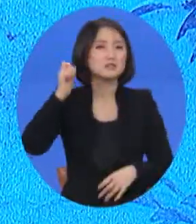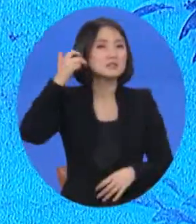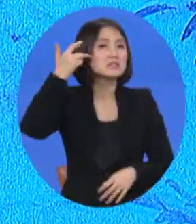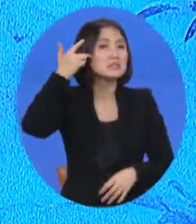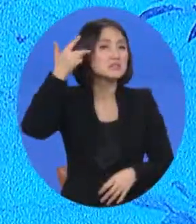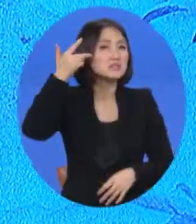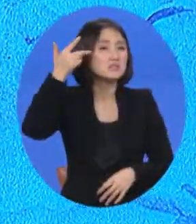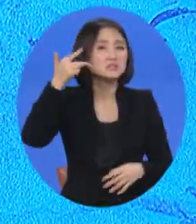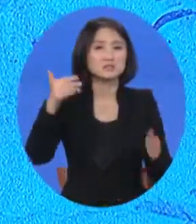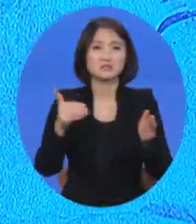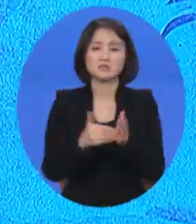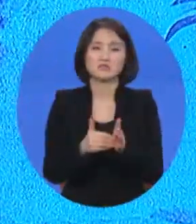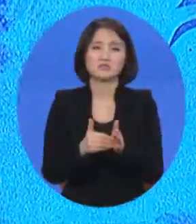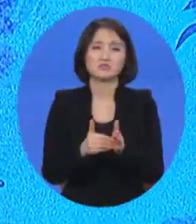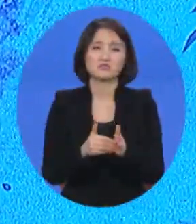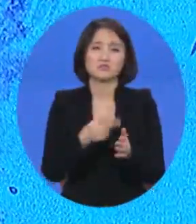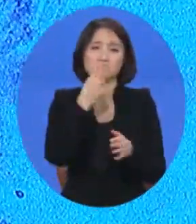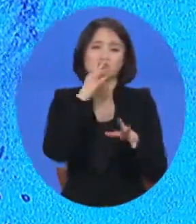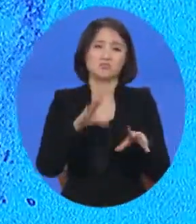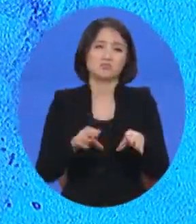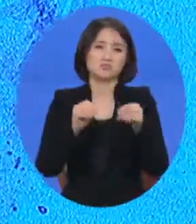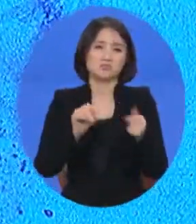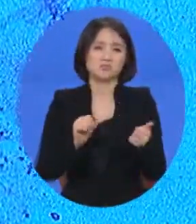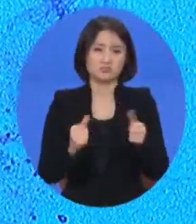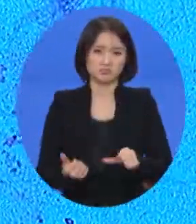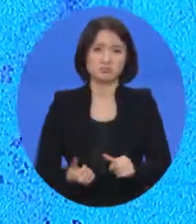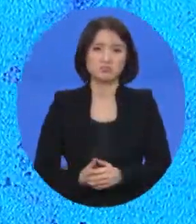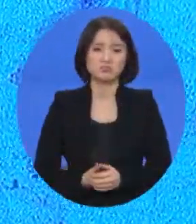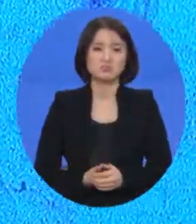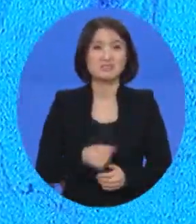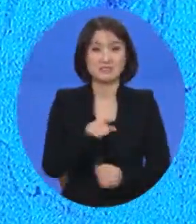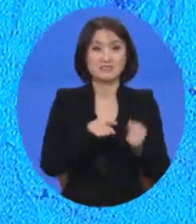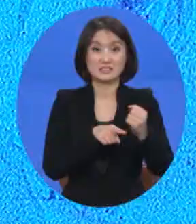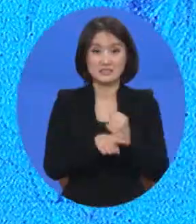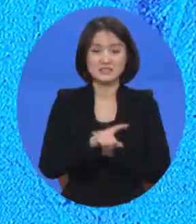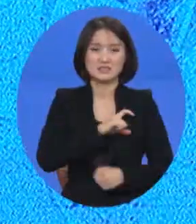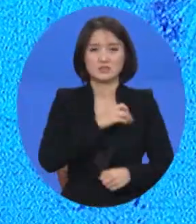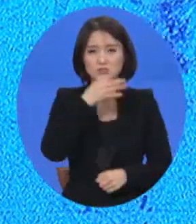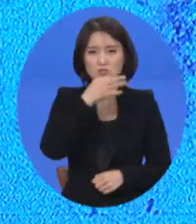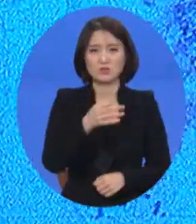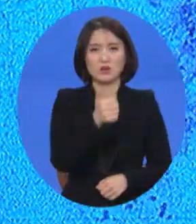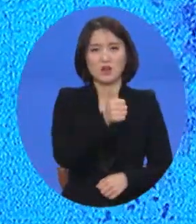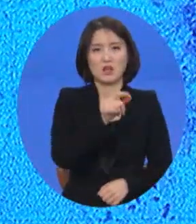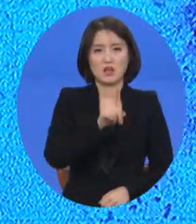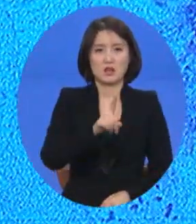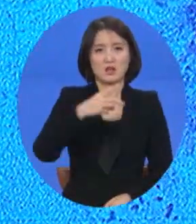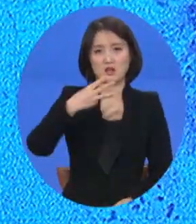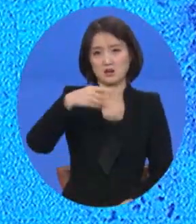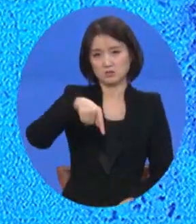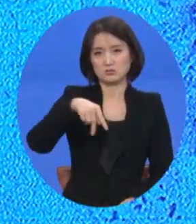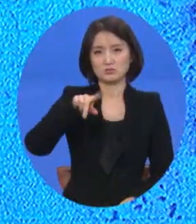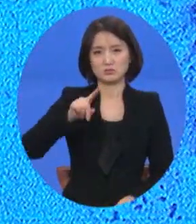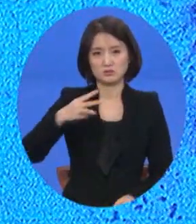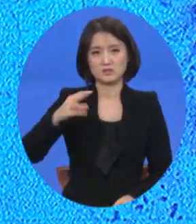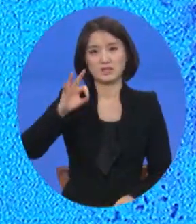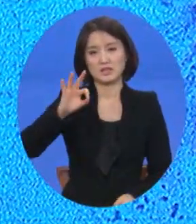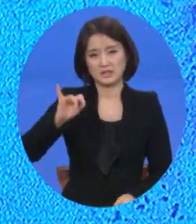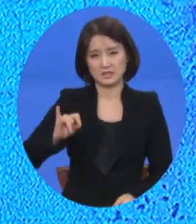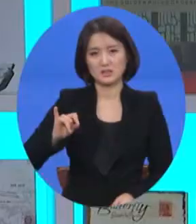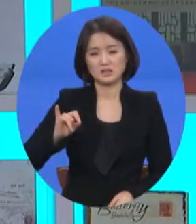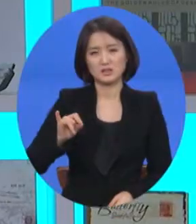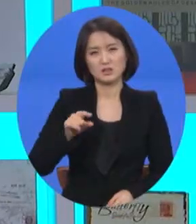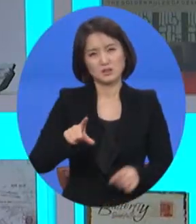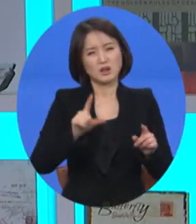말씀들 함양하고 하는 이것이 매매한 사리와 선비가 지켜야할 생애의 어쩐 주기와 너무나 닮았다는